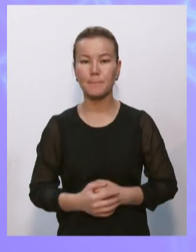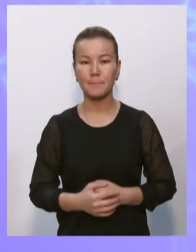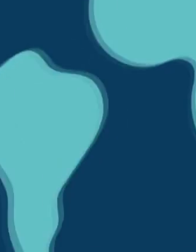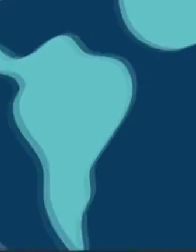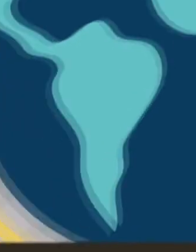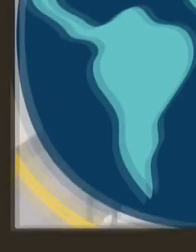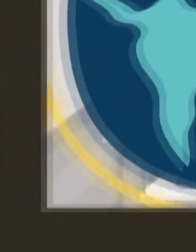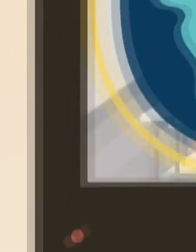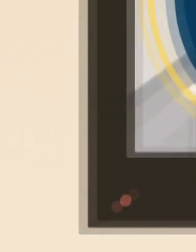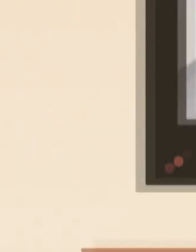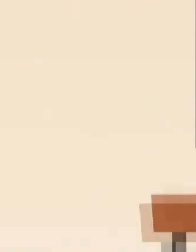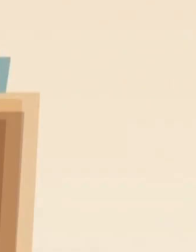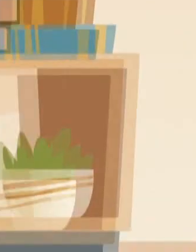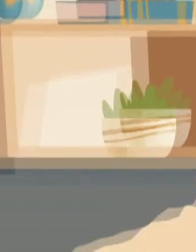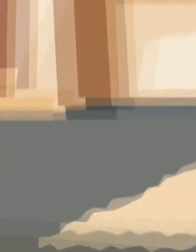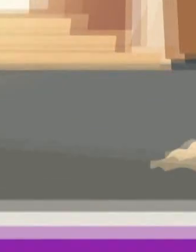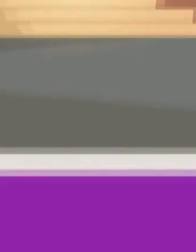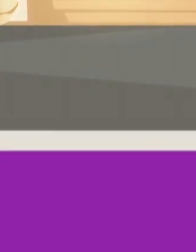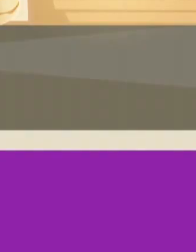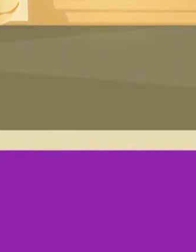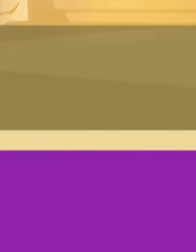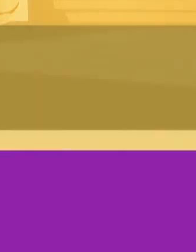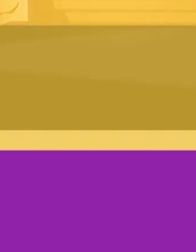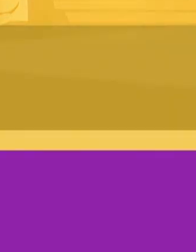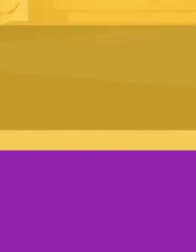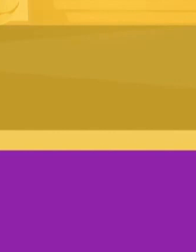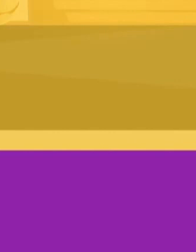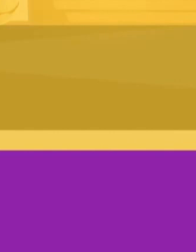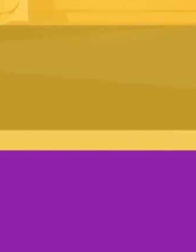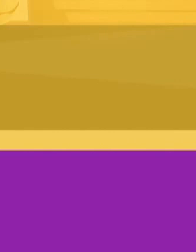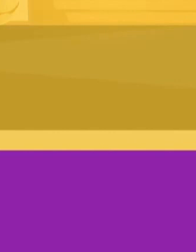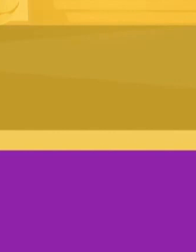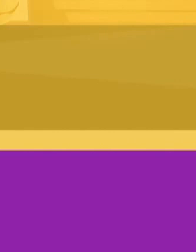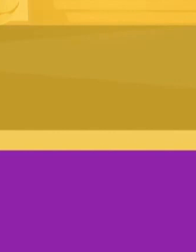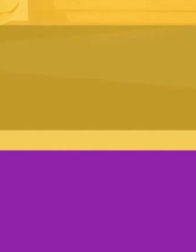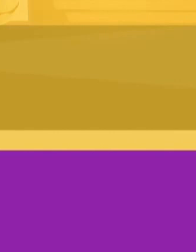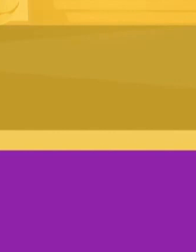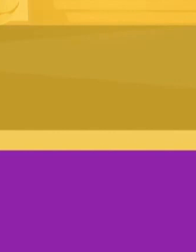Урок.